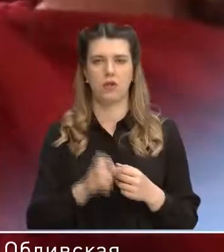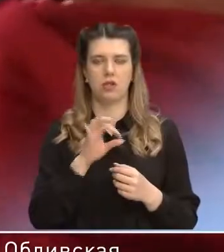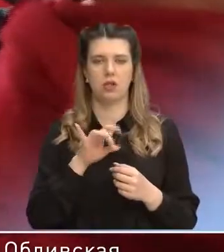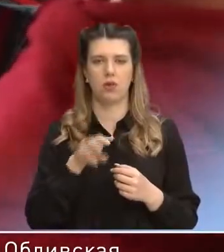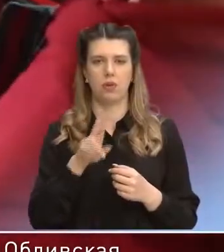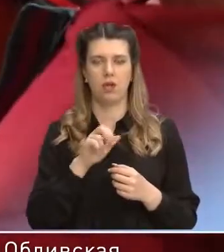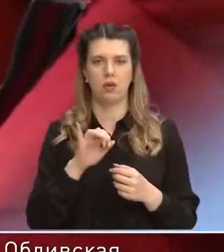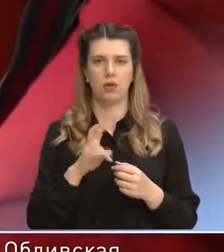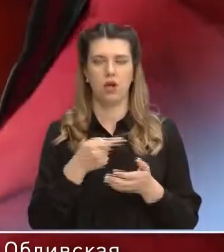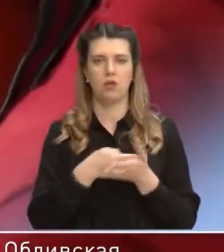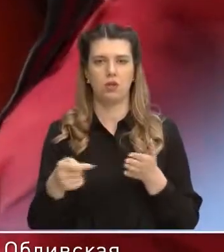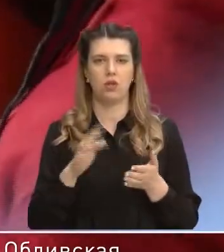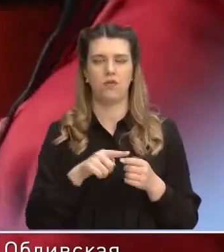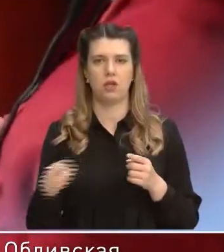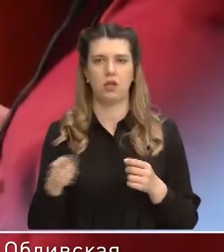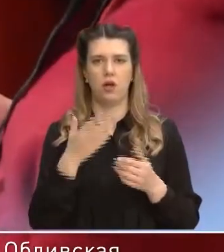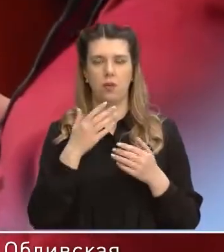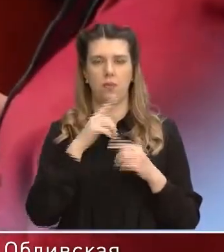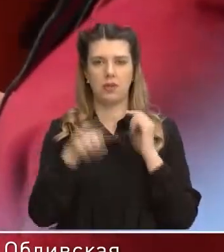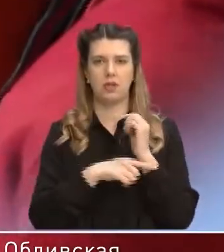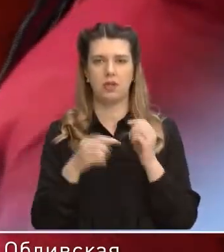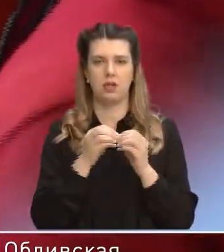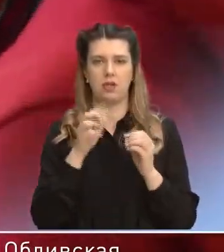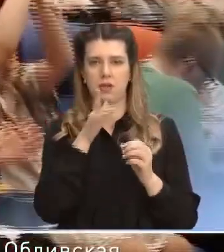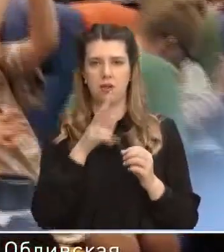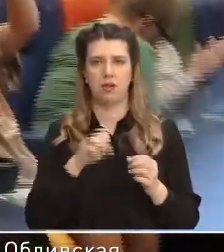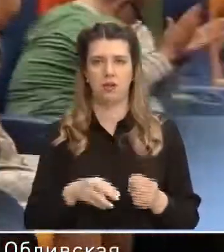Международный день человека с синдромом Дауна отмечается в течение последних 10 лет.